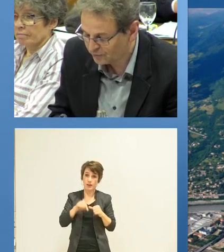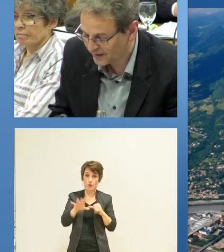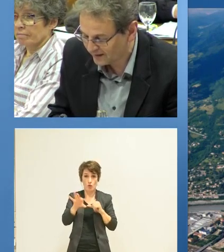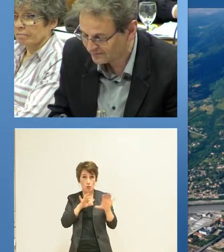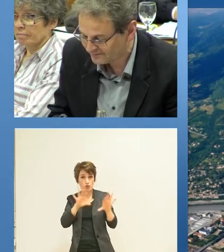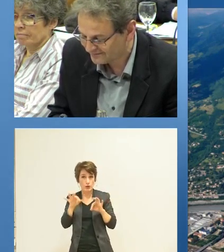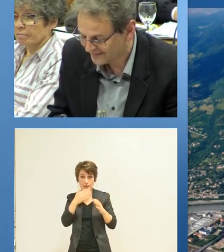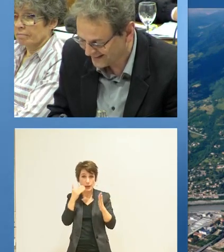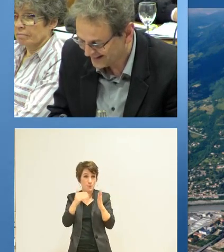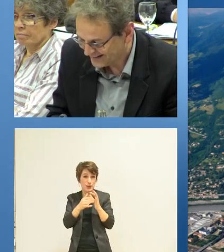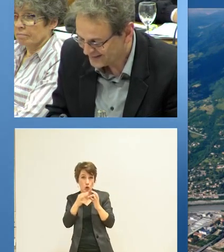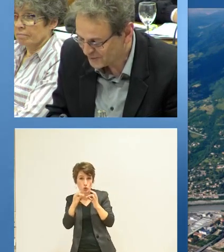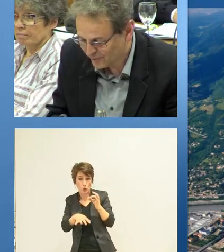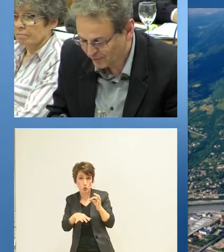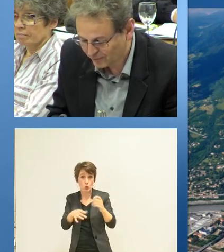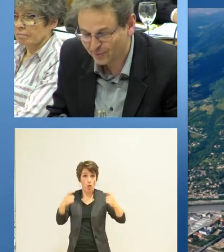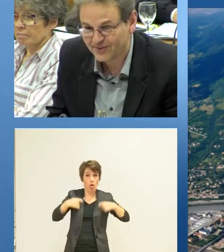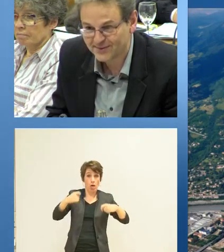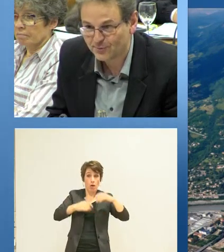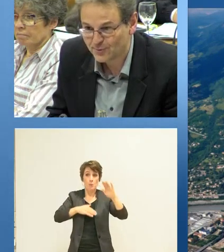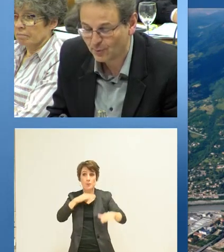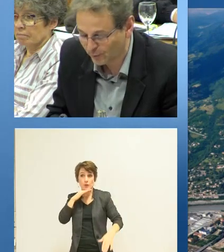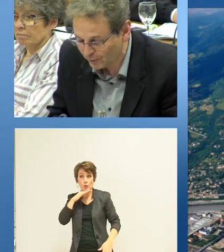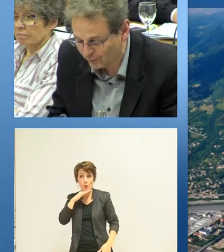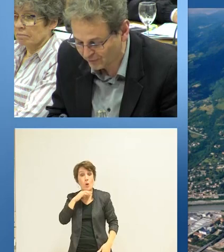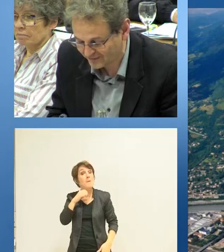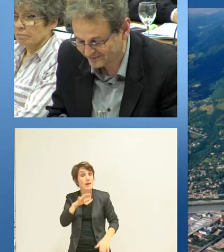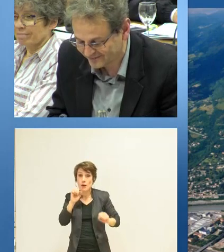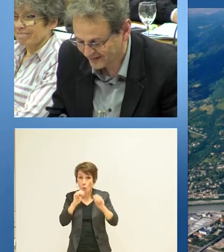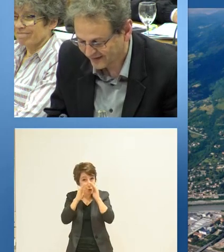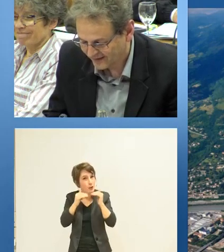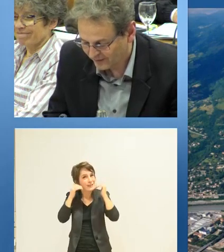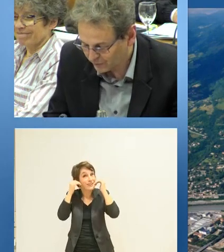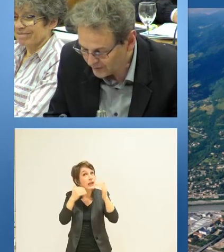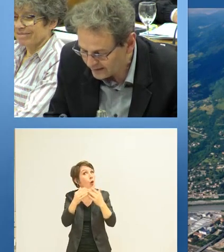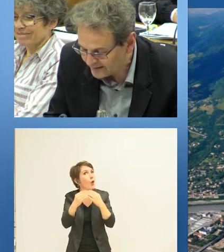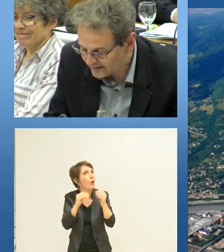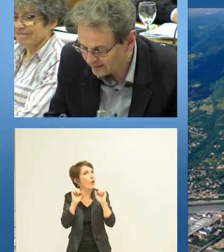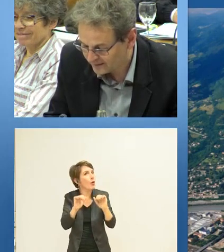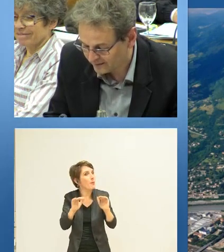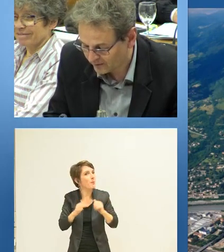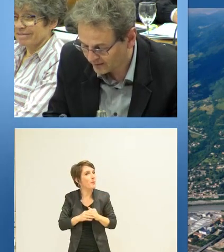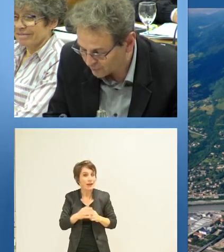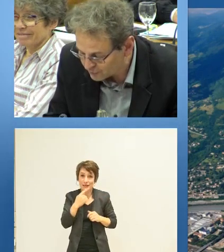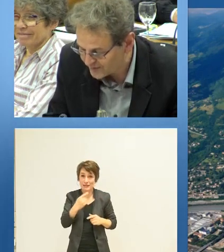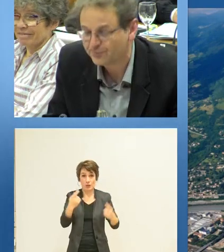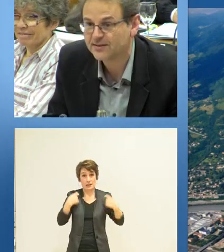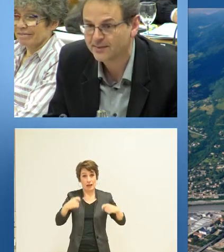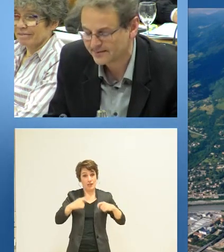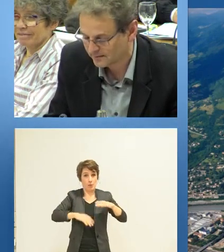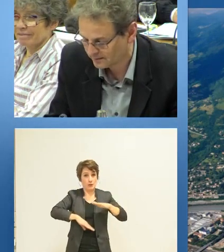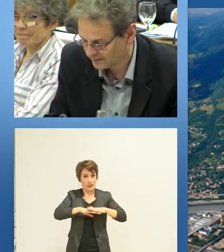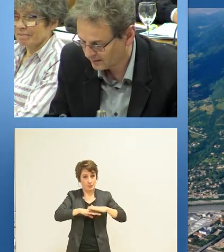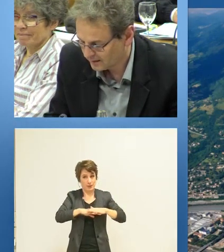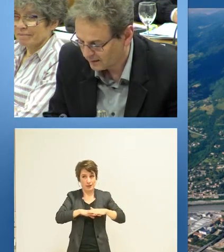frugal qui je le pense aussi des solutions heureuses frugalité dans la consommation des